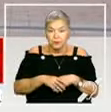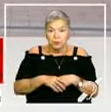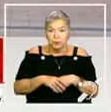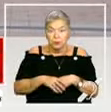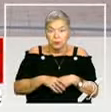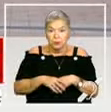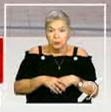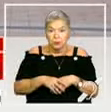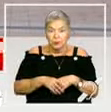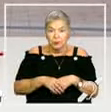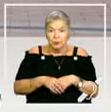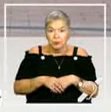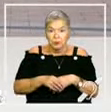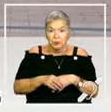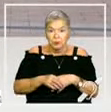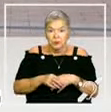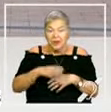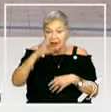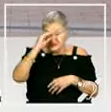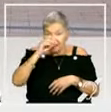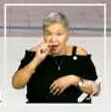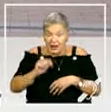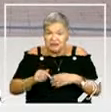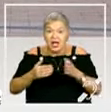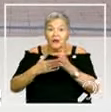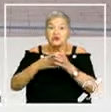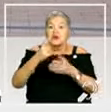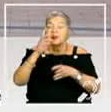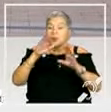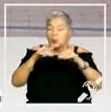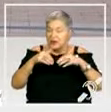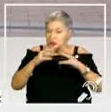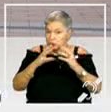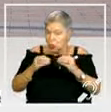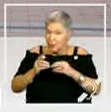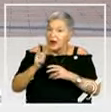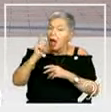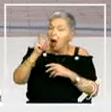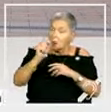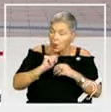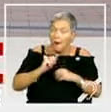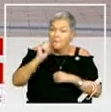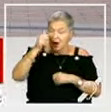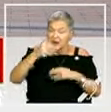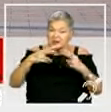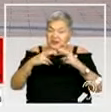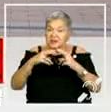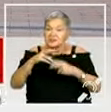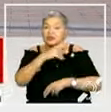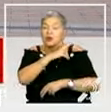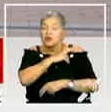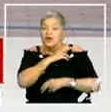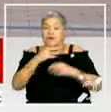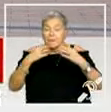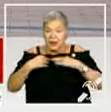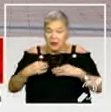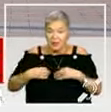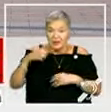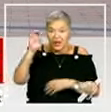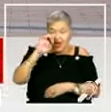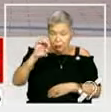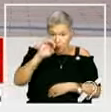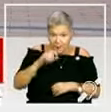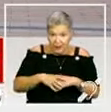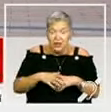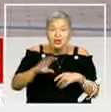Bună ziua, Loredana, bun găsit tuturor! În această seară ajunge Marcel Ciolacu aici la Bruxelles. Mâine se va întâlni cu șefa Parlamentului European, Roberta